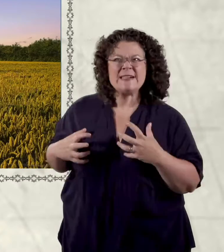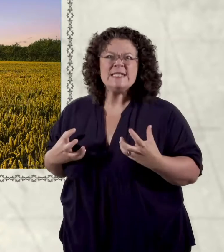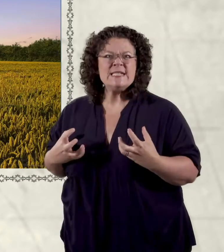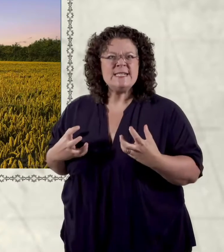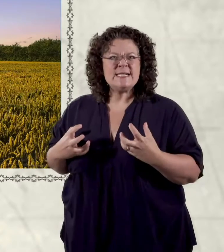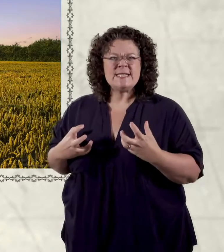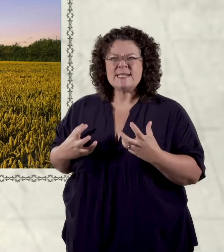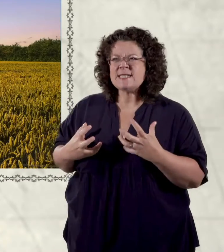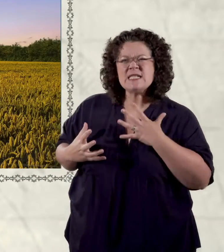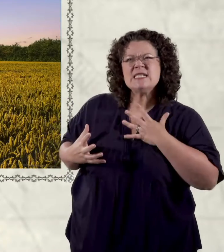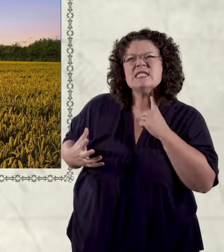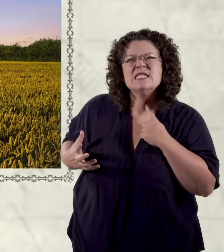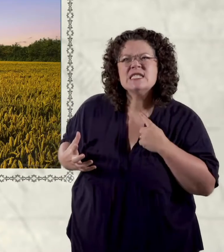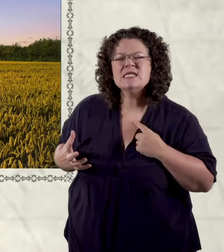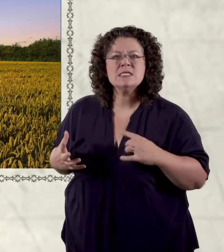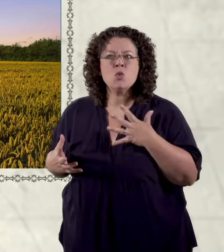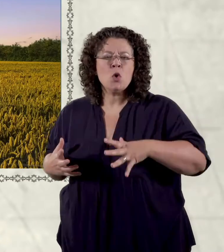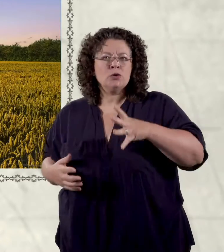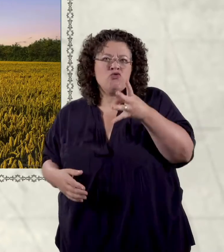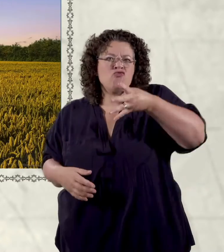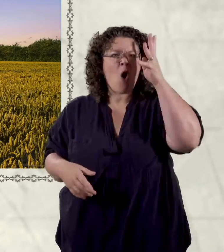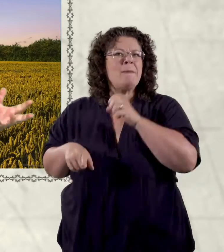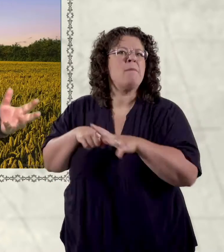Oedden ni'n barod am waed Rhufeinig.